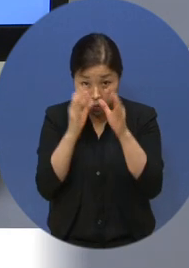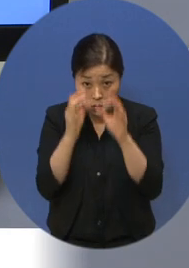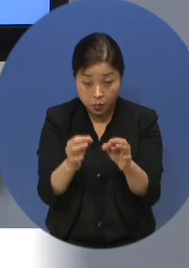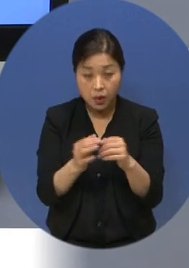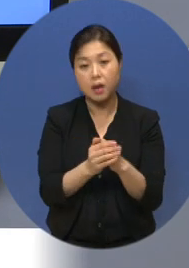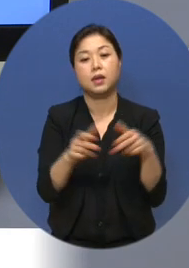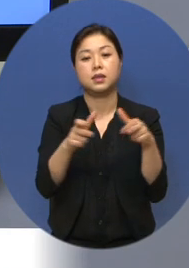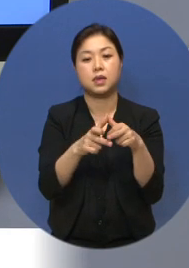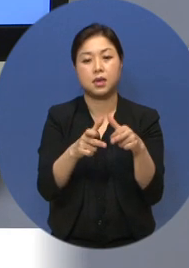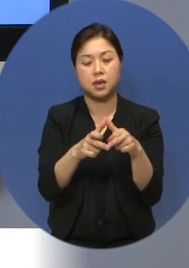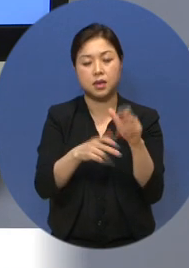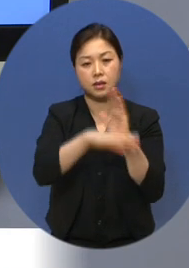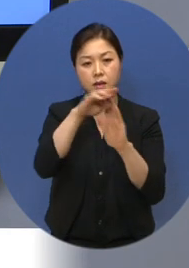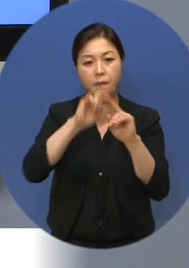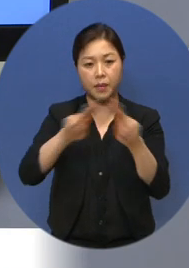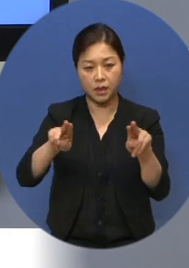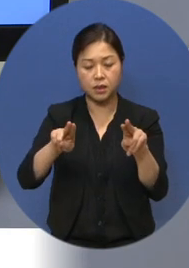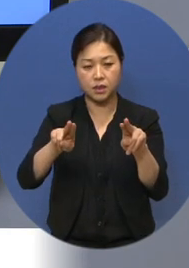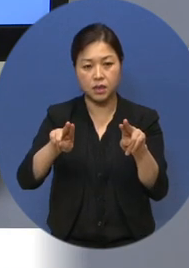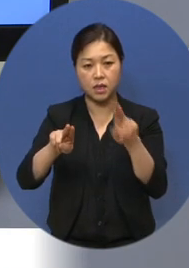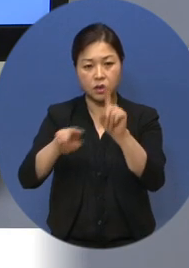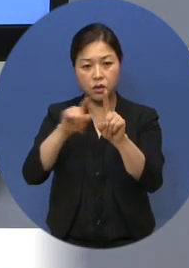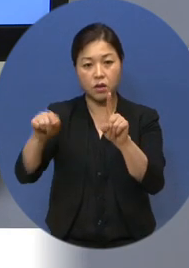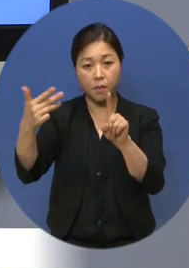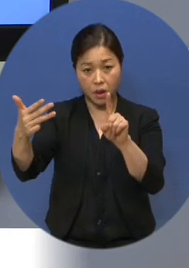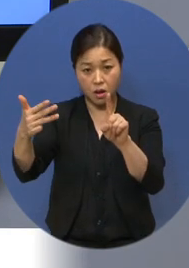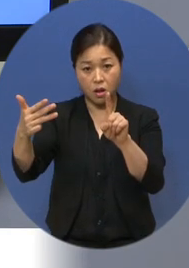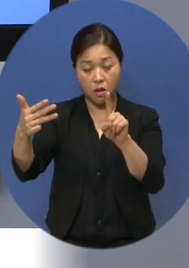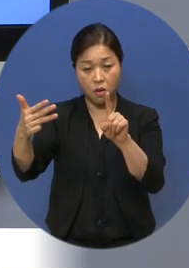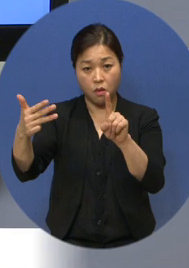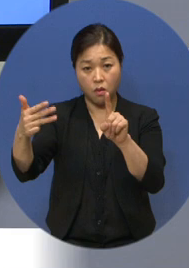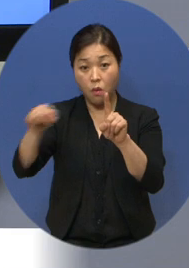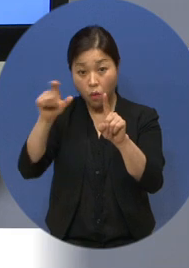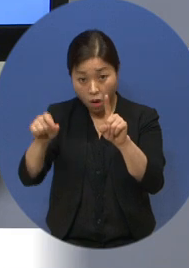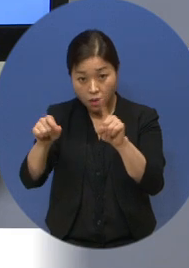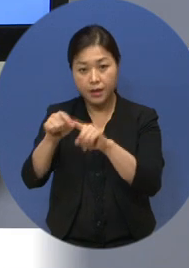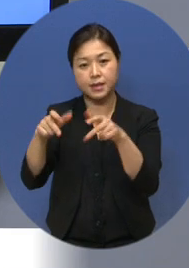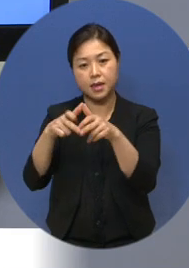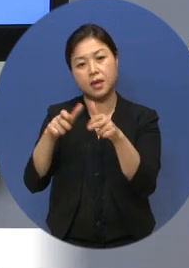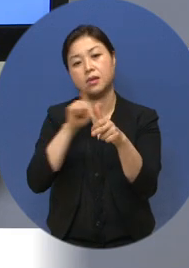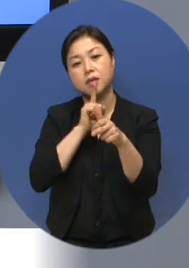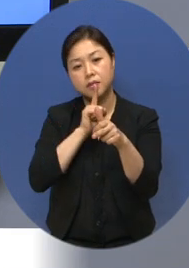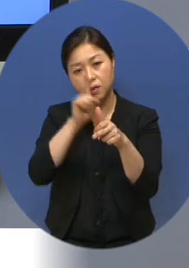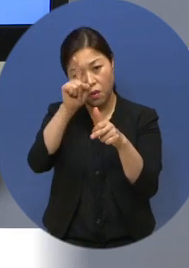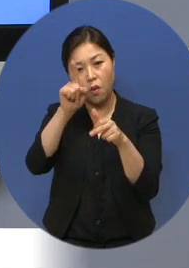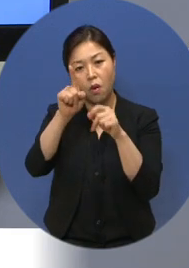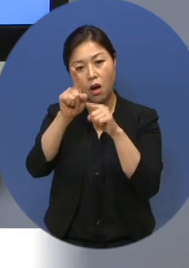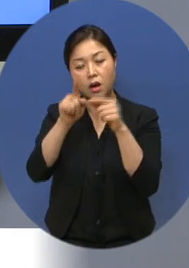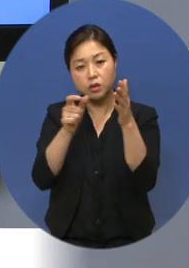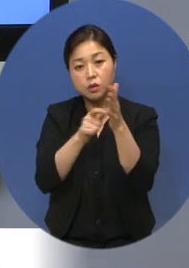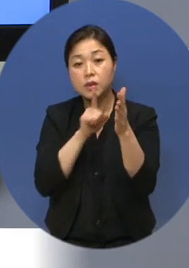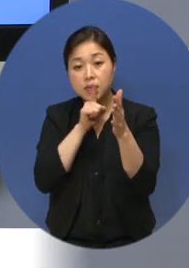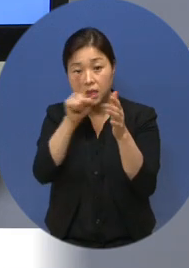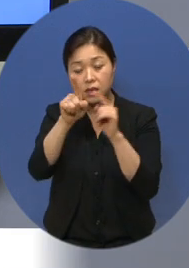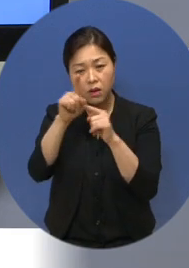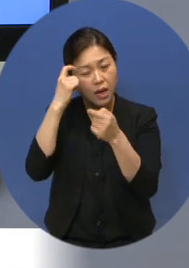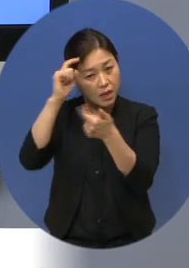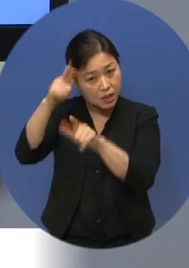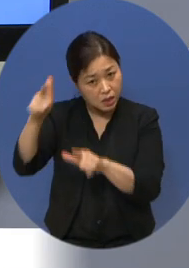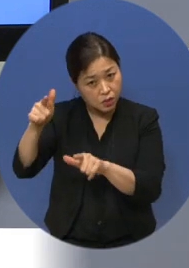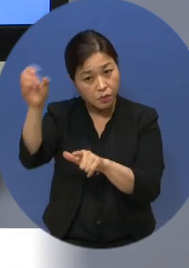폐지 이후인 지난 1월부터 8월까지 장애인등록 신청 대비 1 신청 비율은